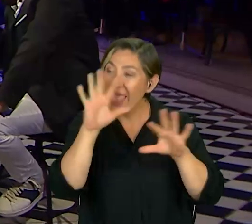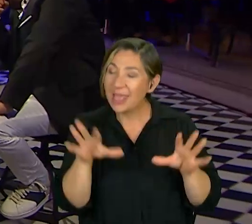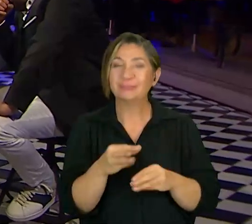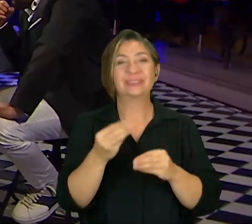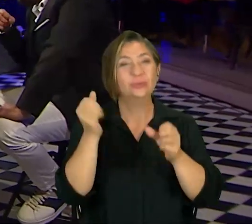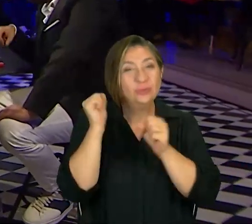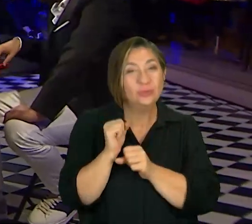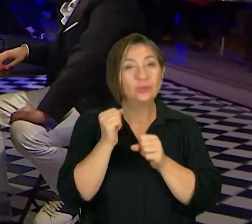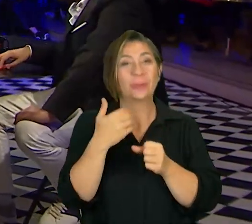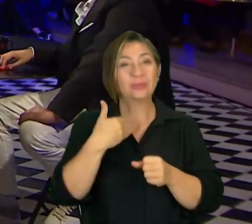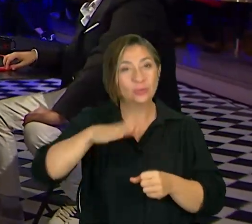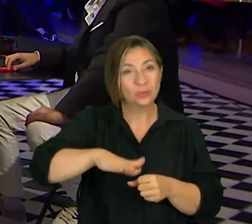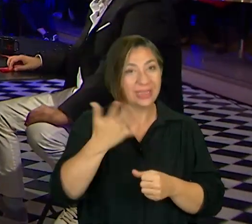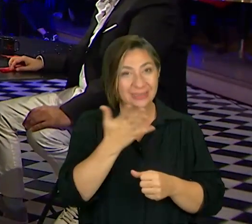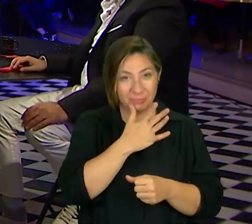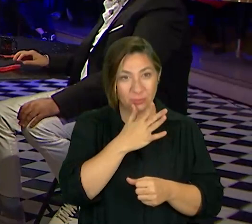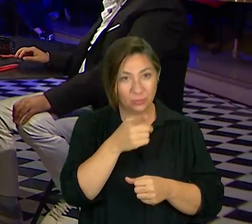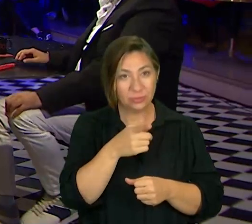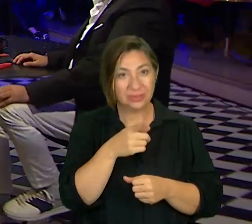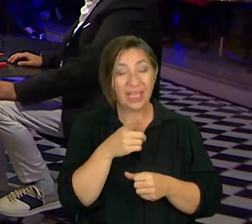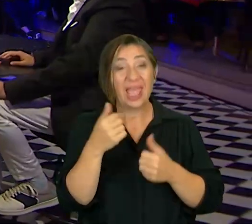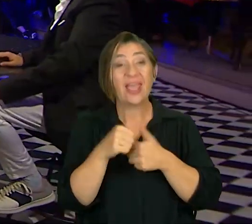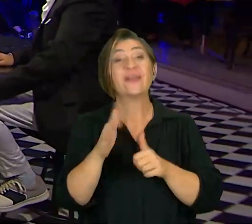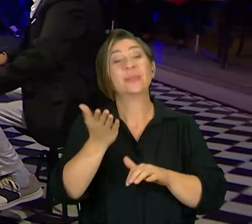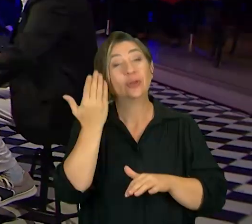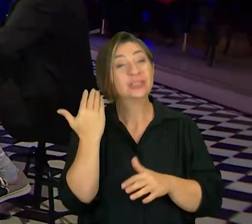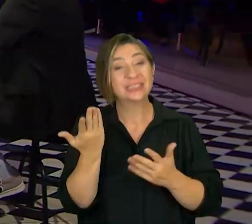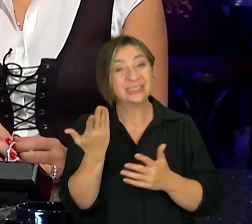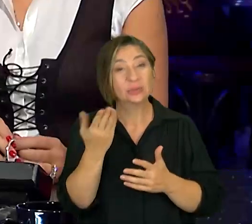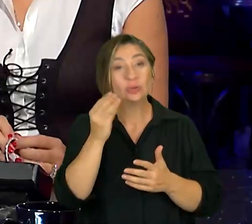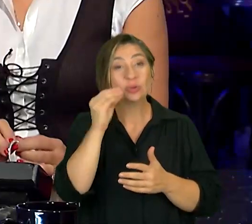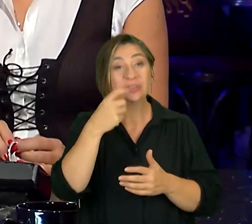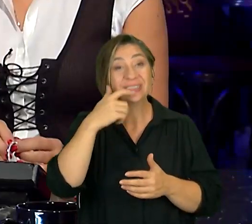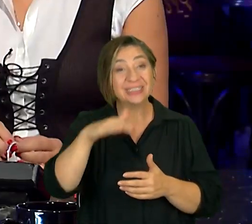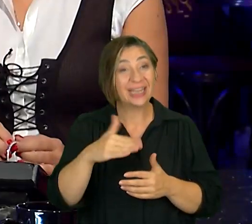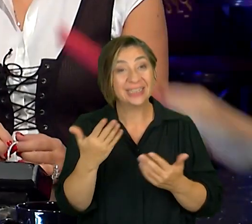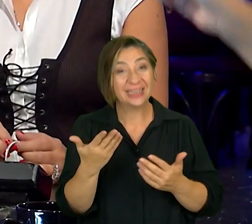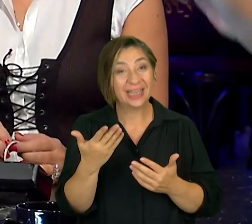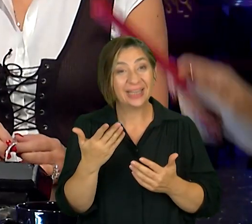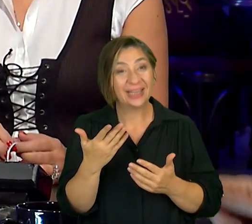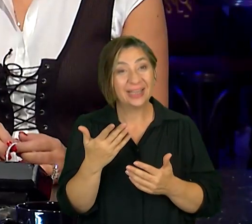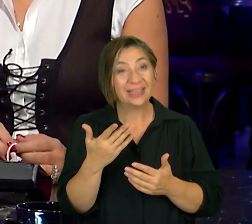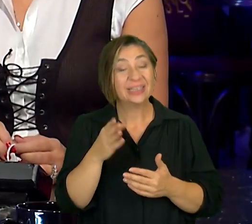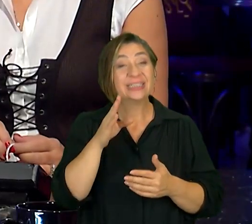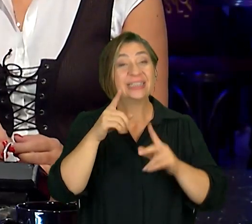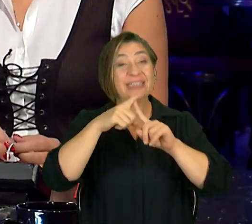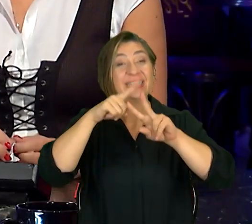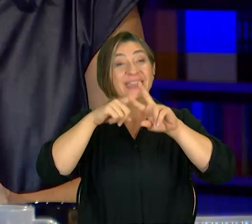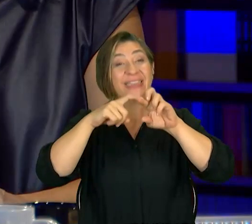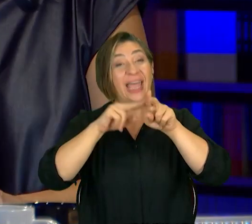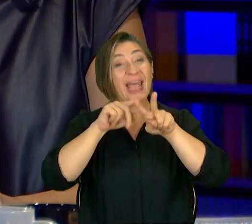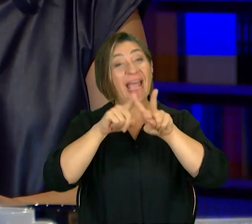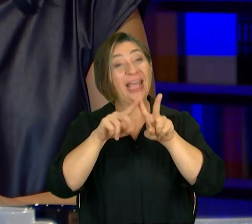çekti. Peki ben çocukken nasıldım onu biliyor musun? Nasıldın? Evlenmeden önce. Çocuk yaşlardayken. Tarkan olacaktım. Tarkan gibi bir tiptim